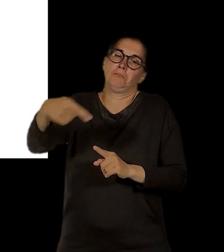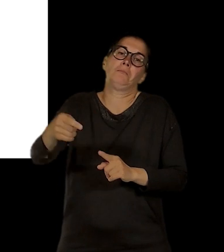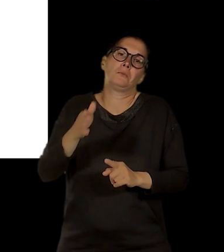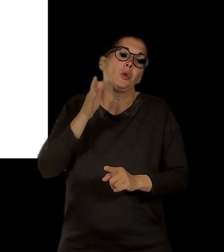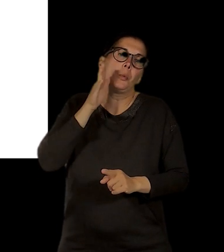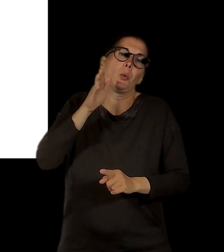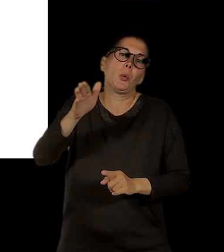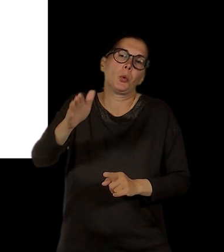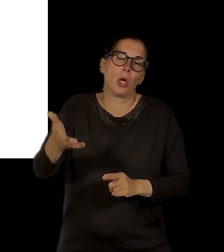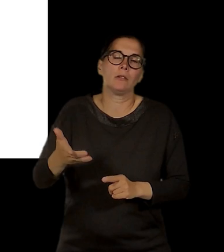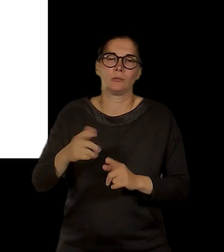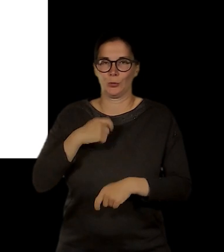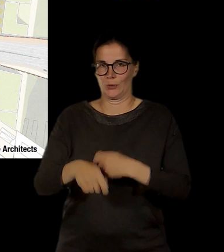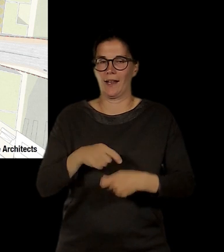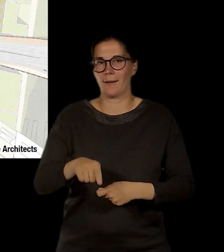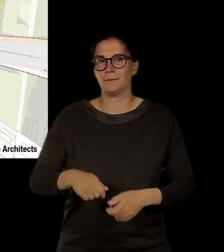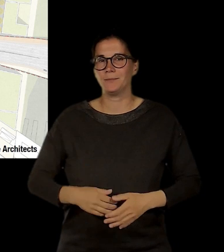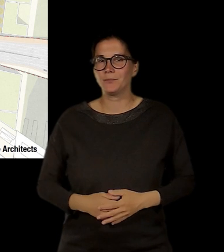horizontu.